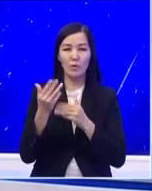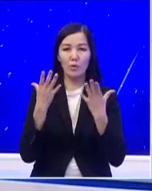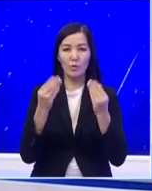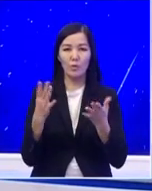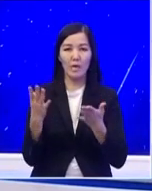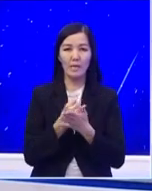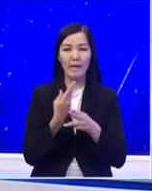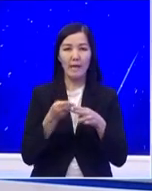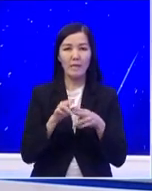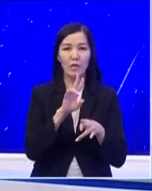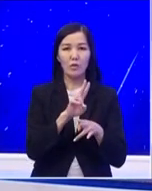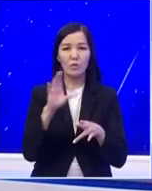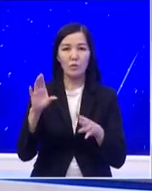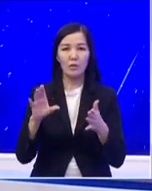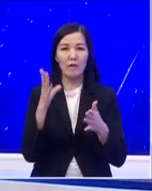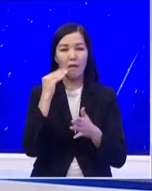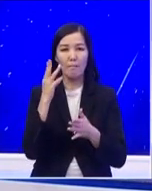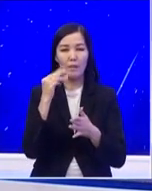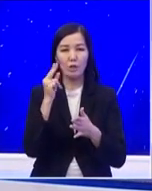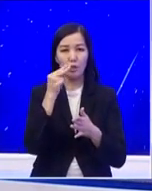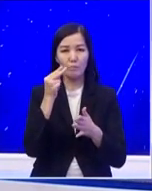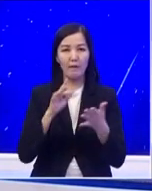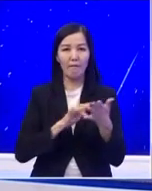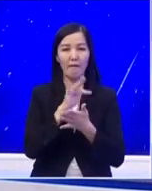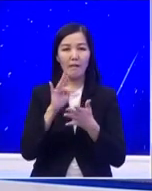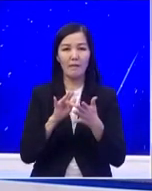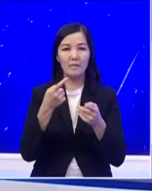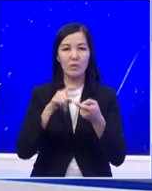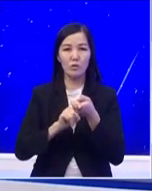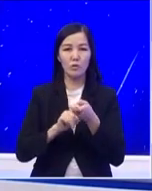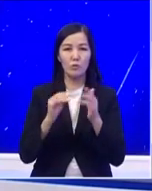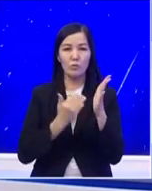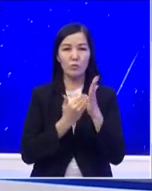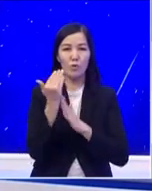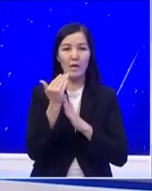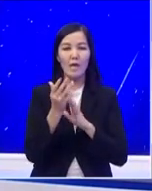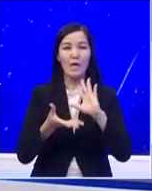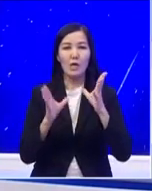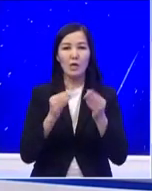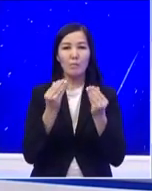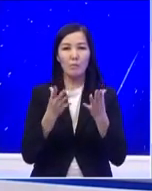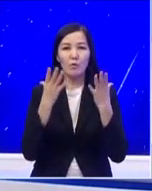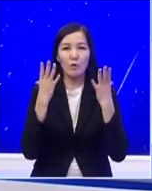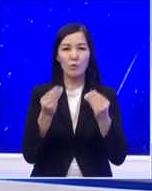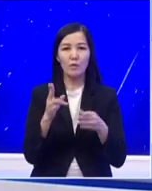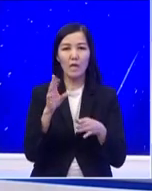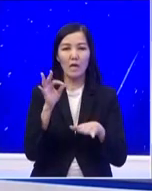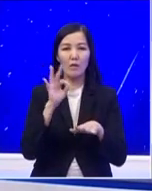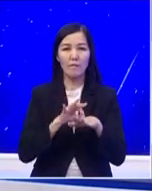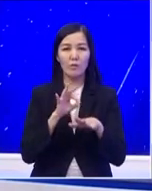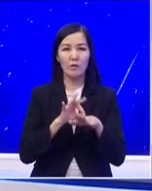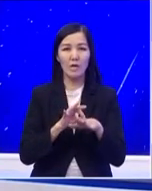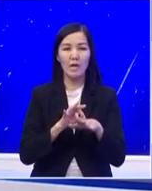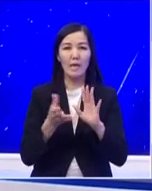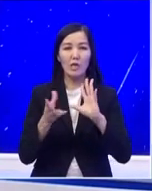анықталды. Әсіресе Нұр-Султан, Алматы, Шымкент қаласында инфекция жұқтыру қарқыны жоғары. Жалпы бүгінгі күнге коронавирусқа шалдыққан